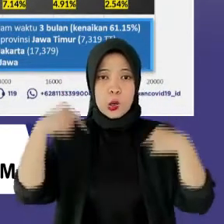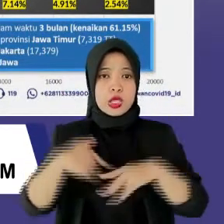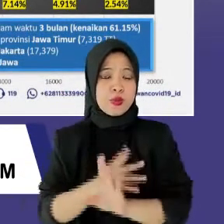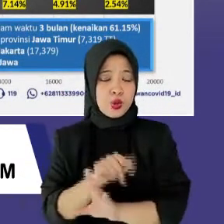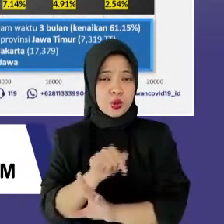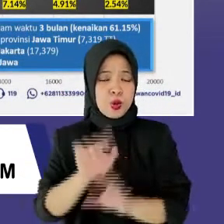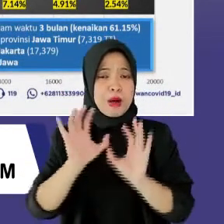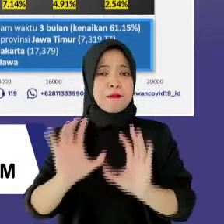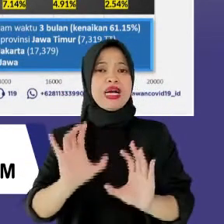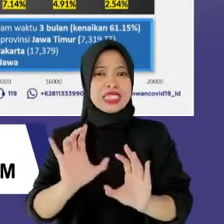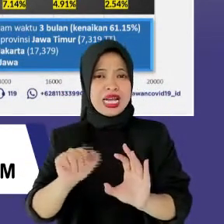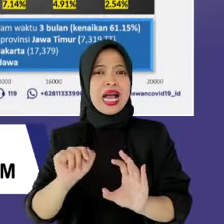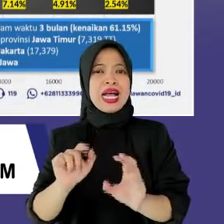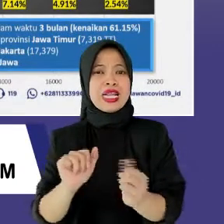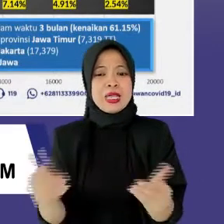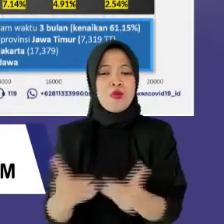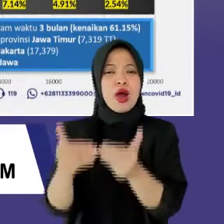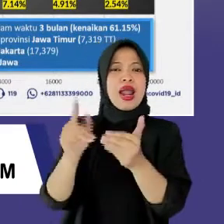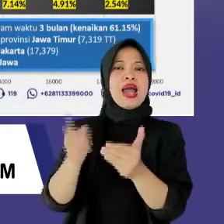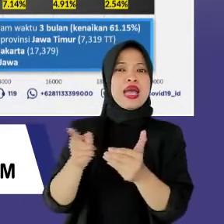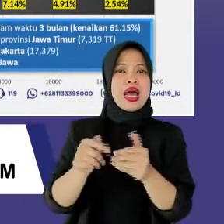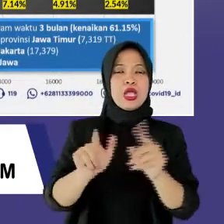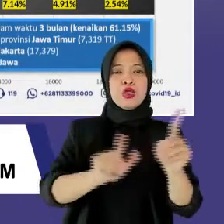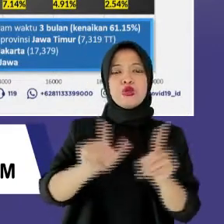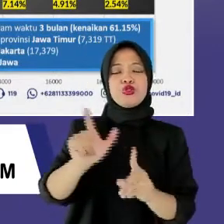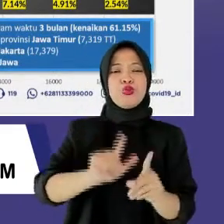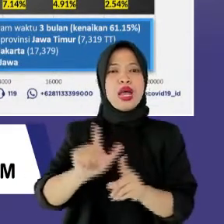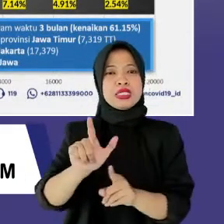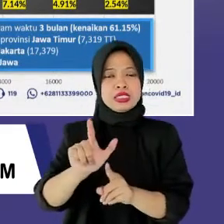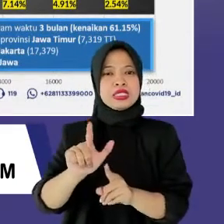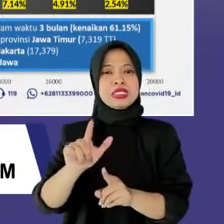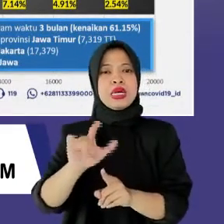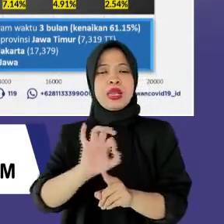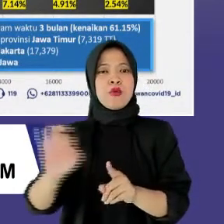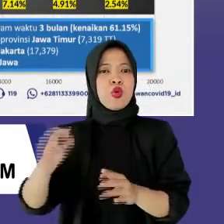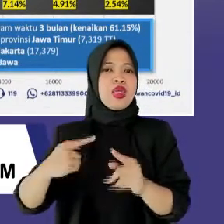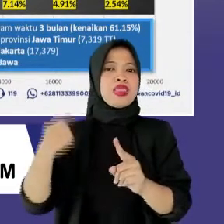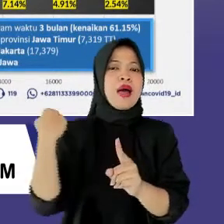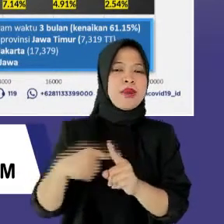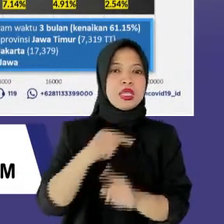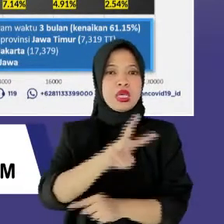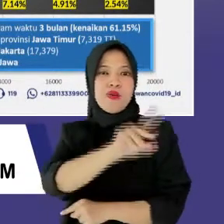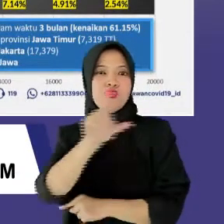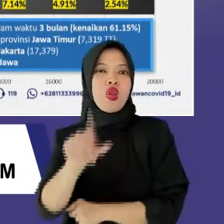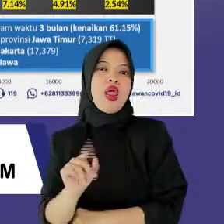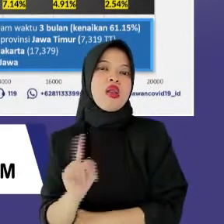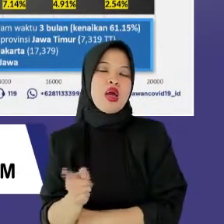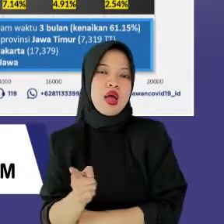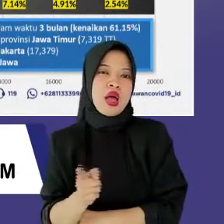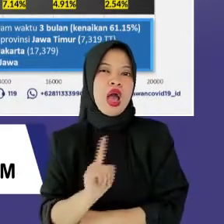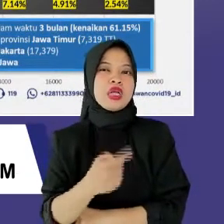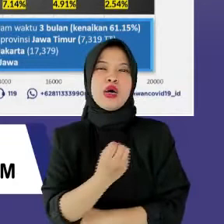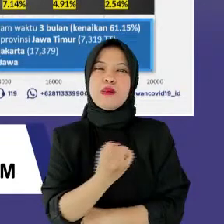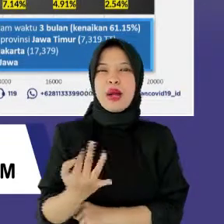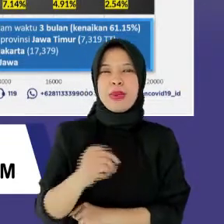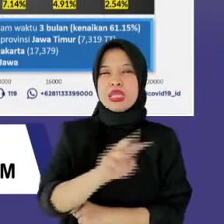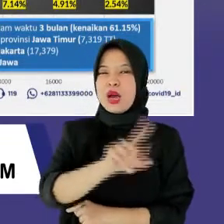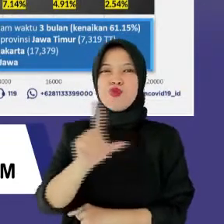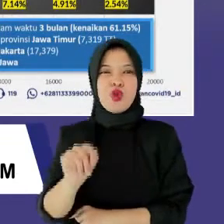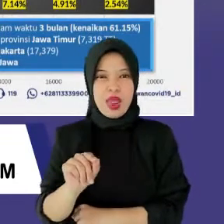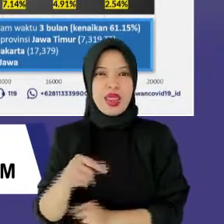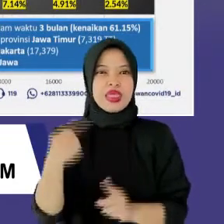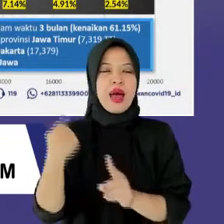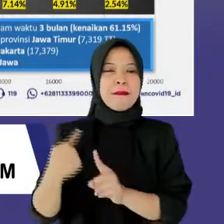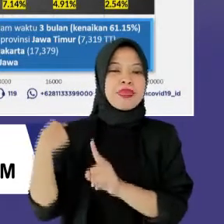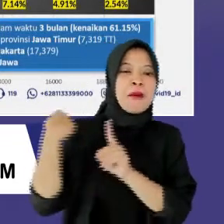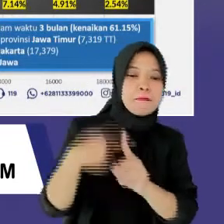di sini paling banyak penambahannya, lebih dari 7.000 ditambah dalam waktu 3 bulan lebih gitu ya. Dalam waktu periode 3 bulan ditambah